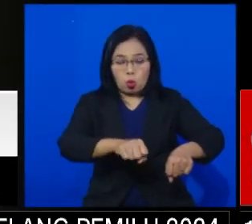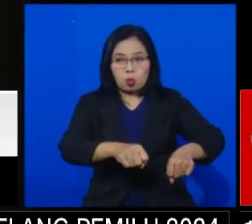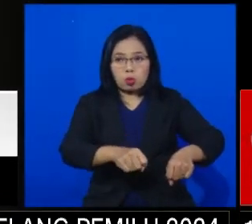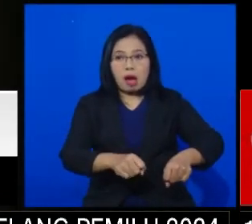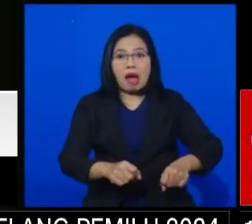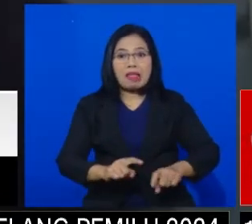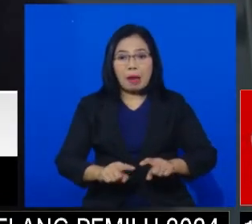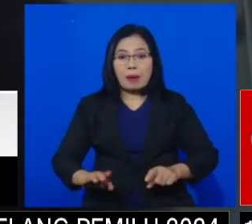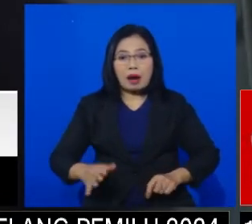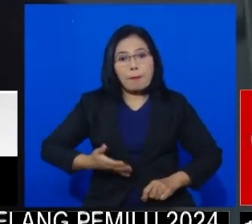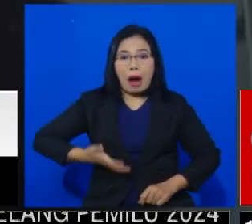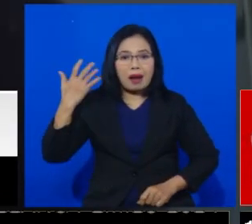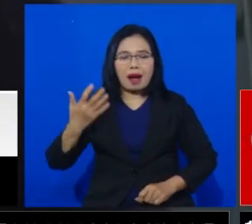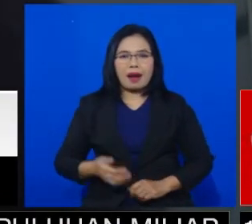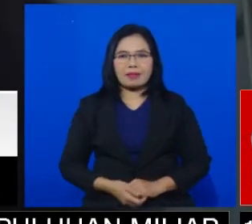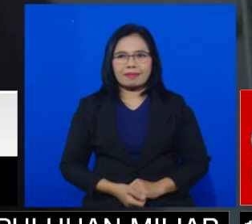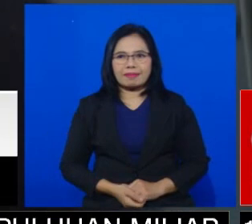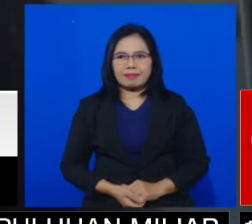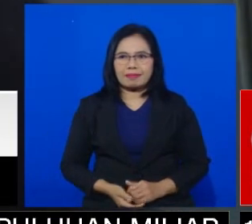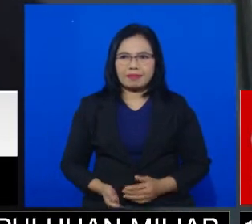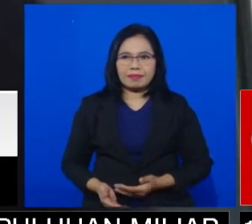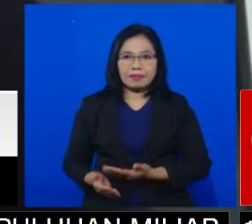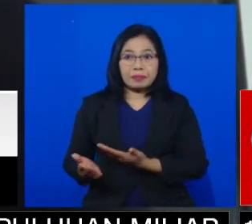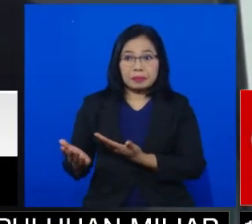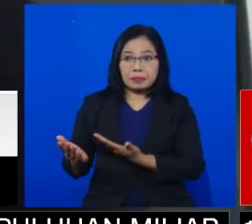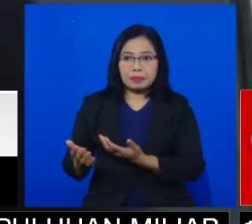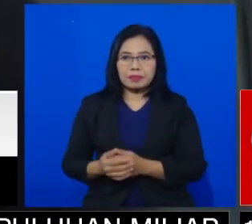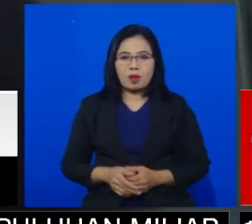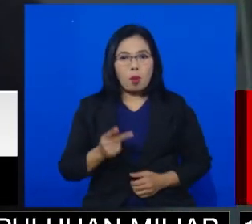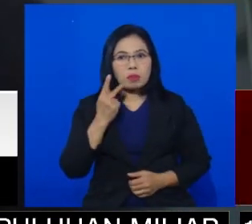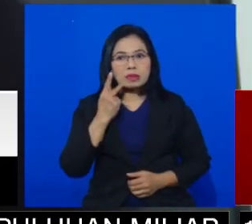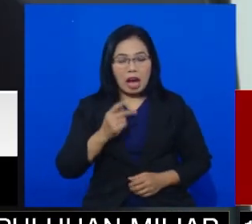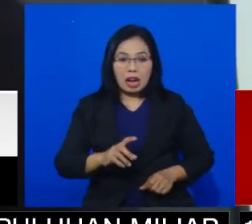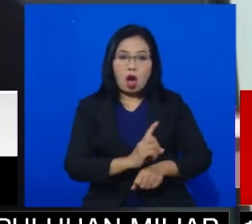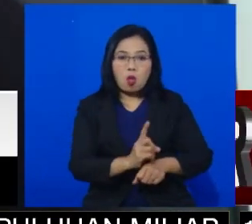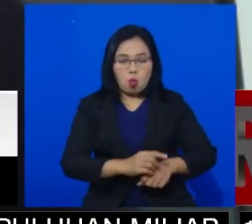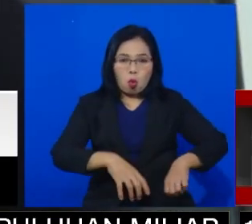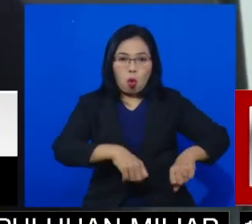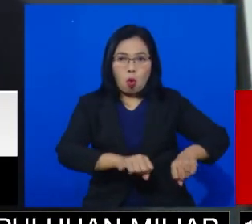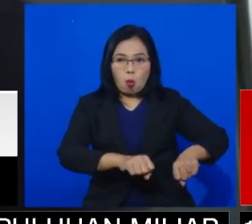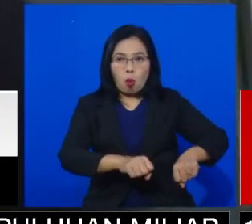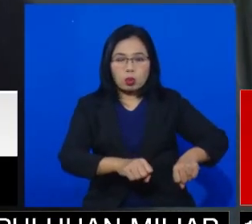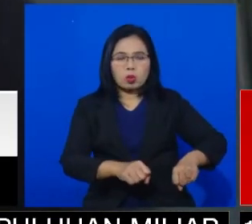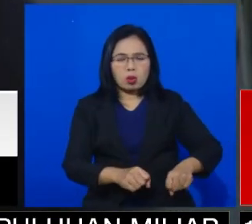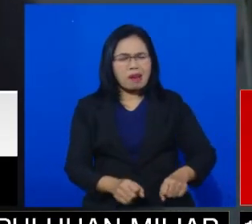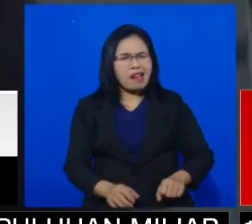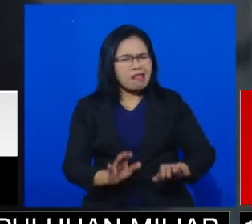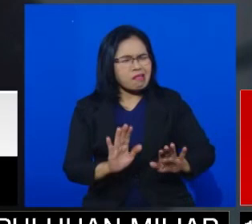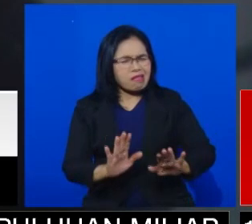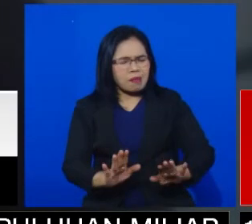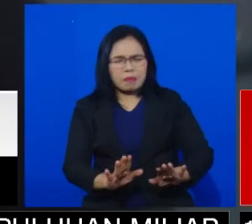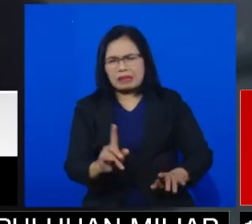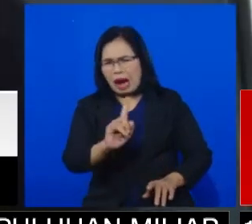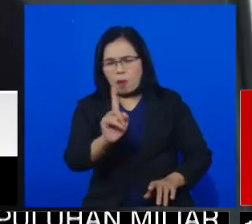Timur. Meski si penjaga showroom mencoba menenangkan, sang pelajar terus mengamuk hingga motornya rusak. Aksi perusakan